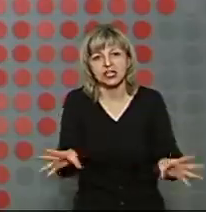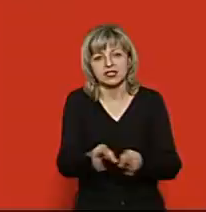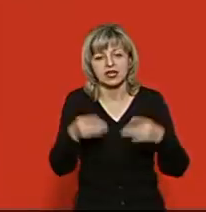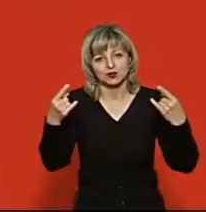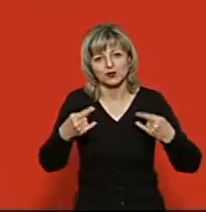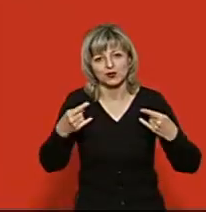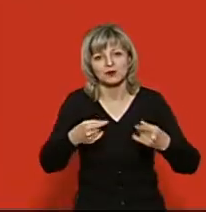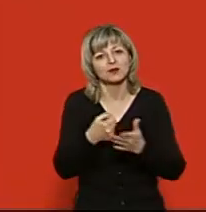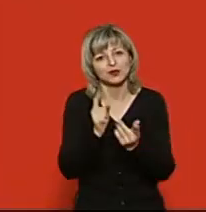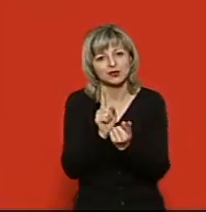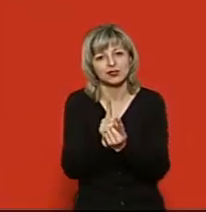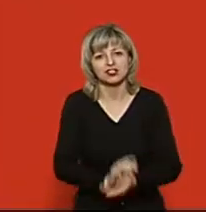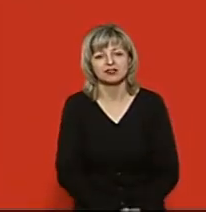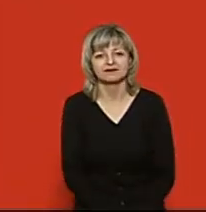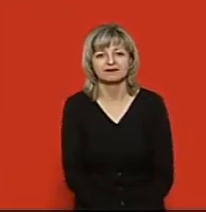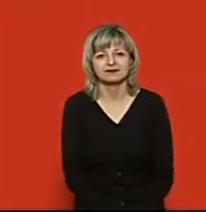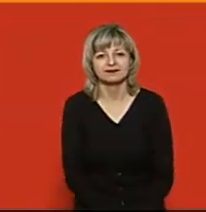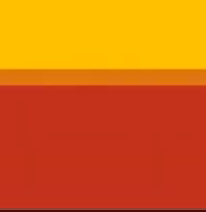Дякую.